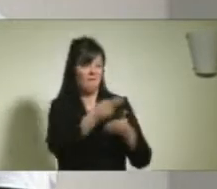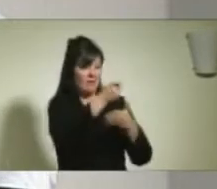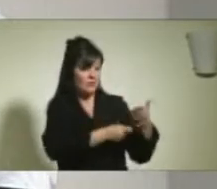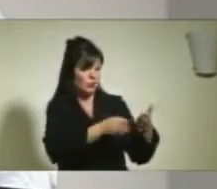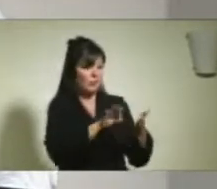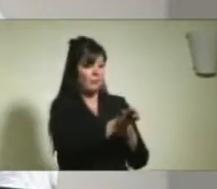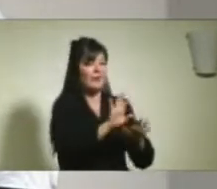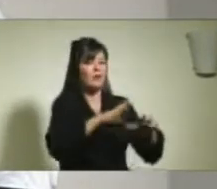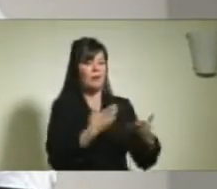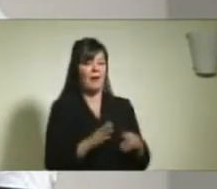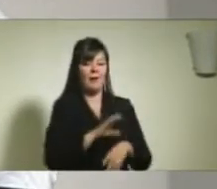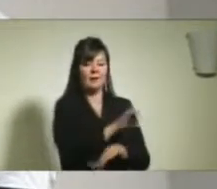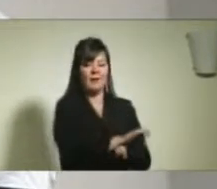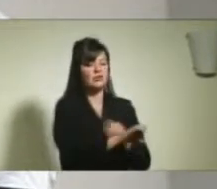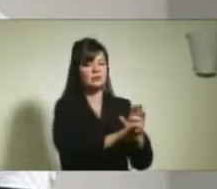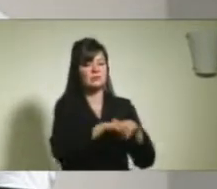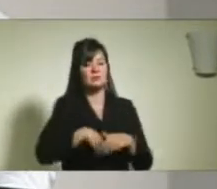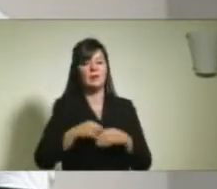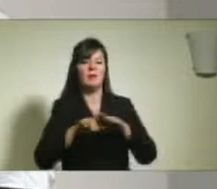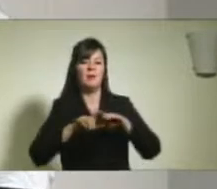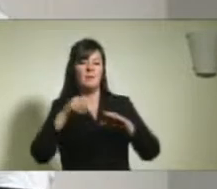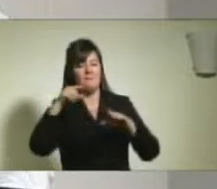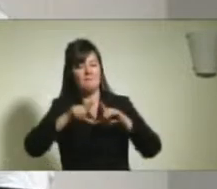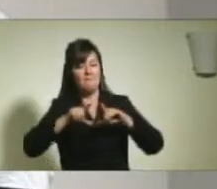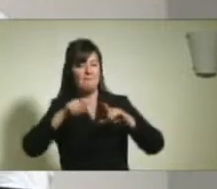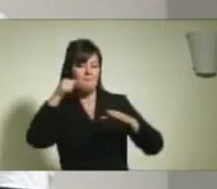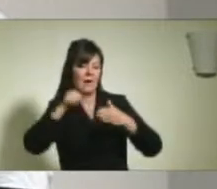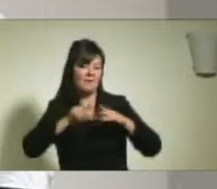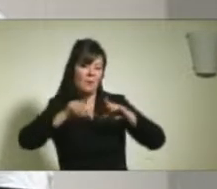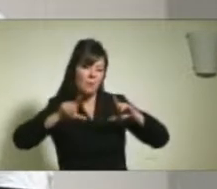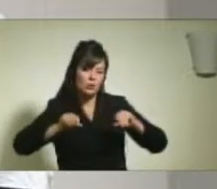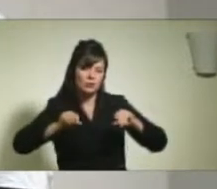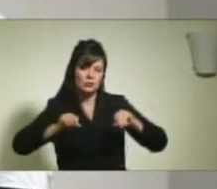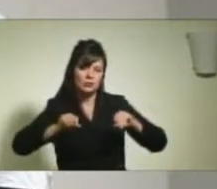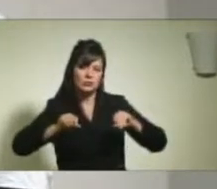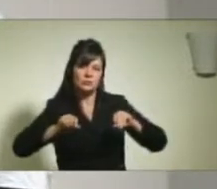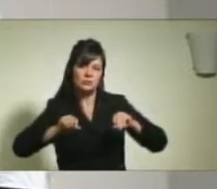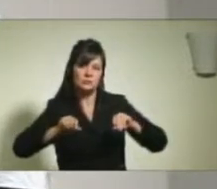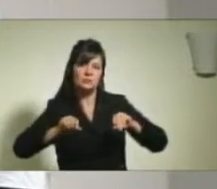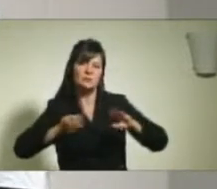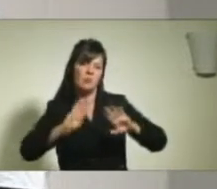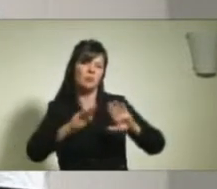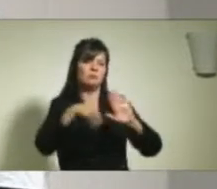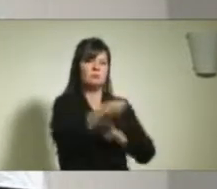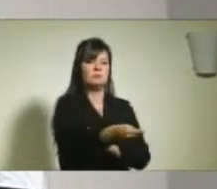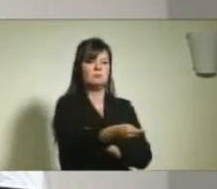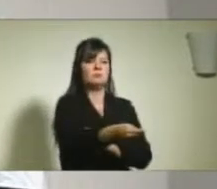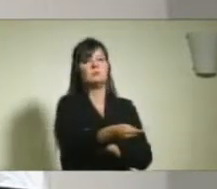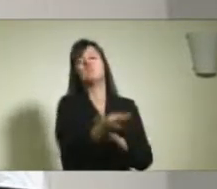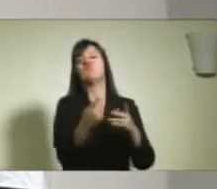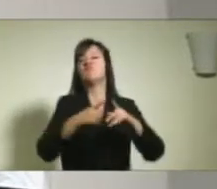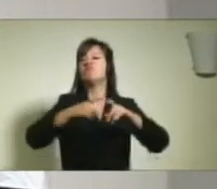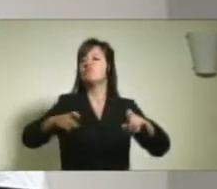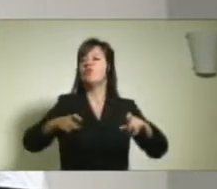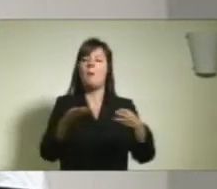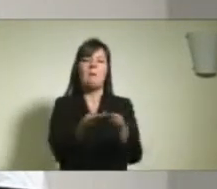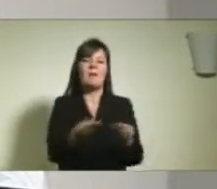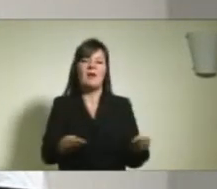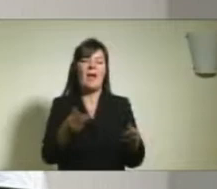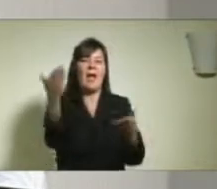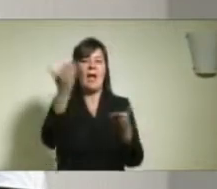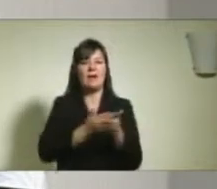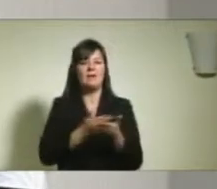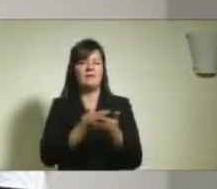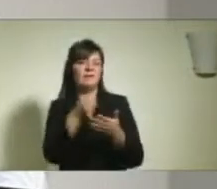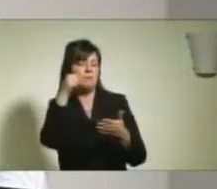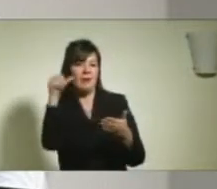pour payer leurs factures. Ils reçoivent différentes marchandises par la poste. Et